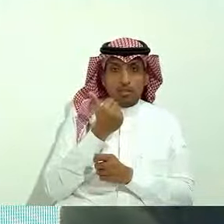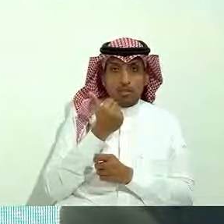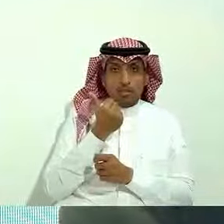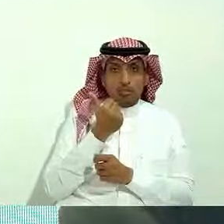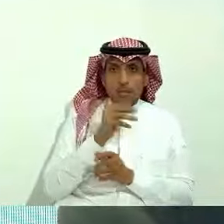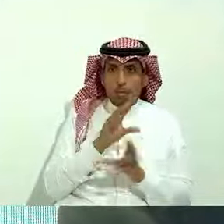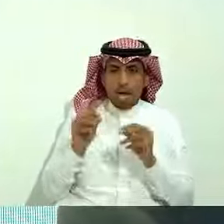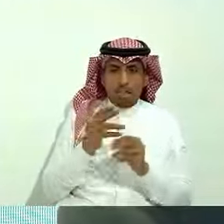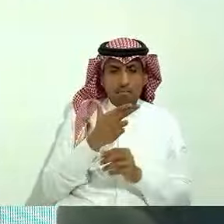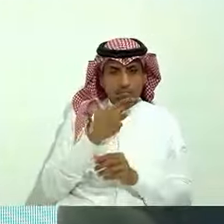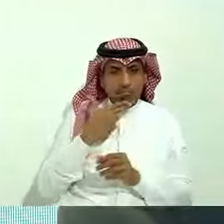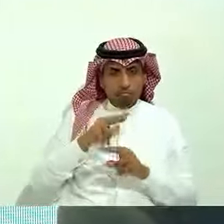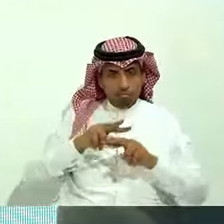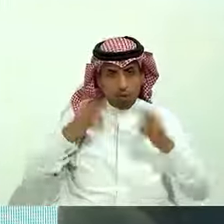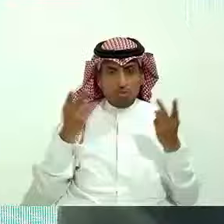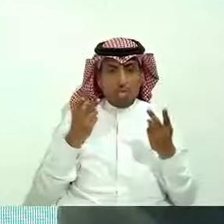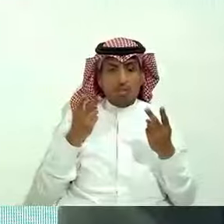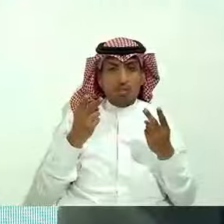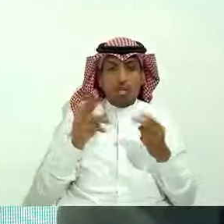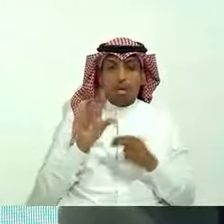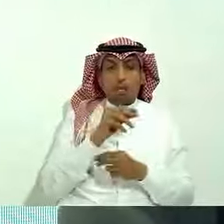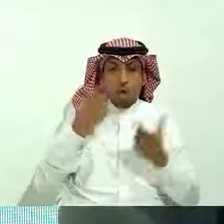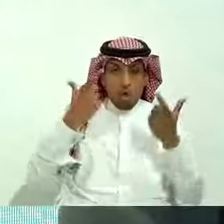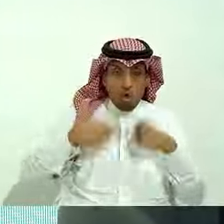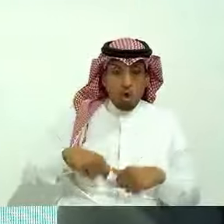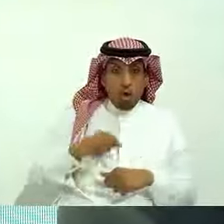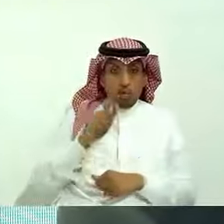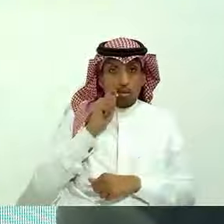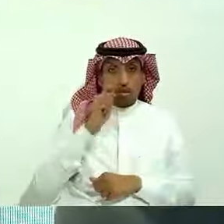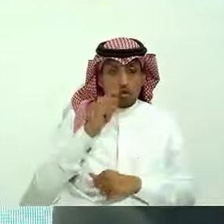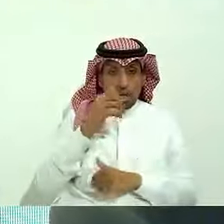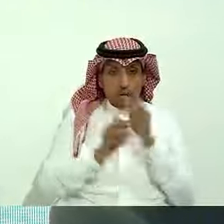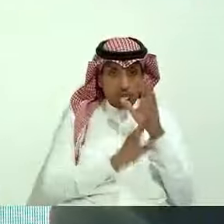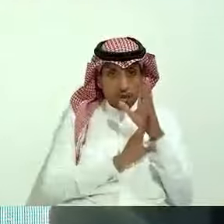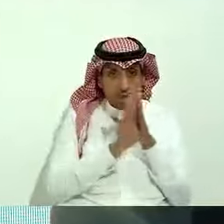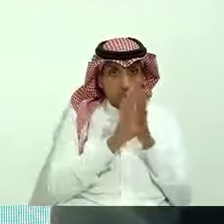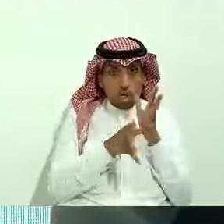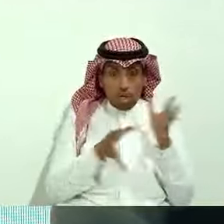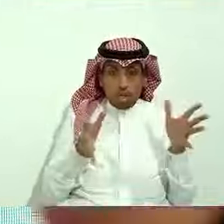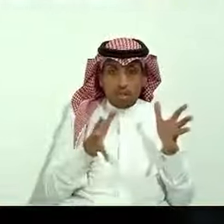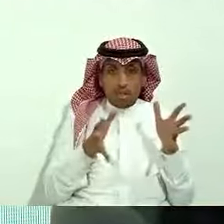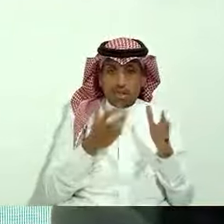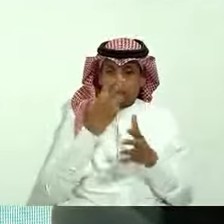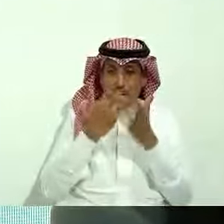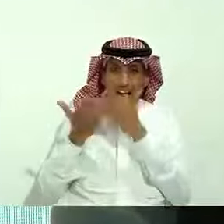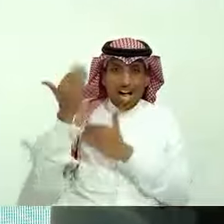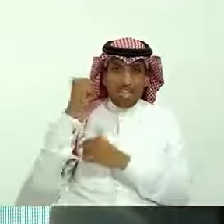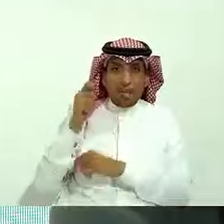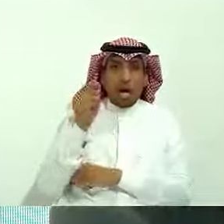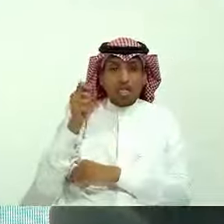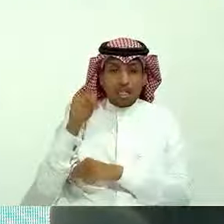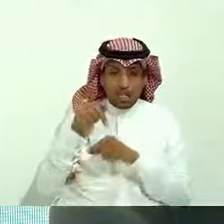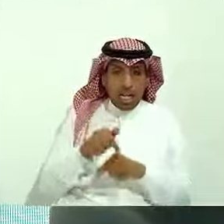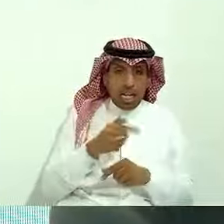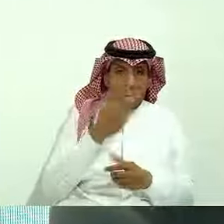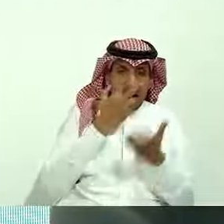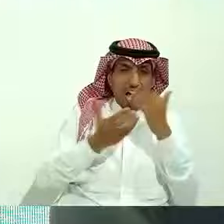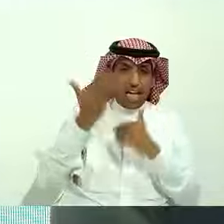الغريبة شوي. يعني الثوب الرجالي تطور كثير من التقليدي الأساسي إلى